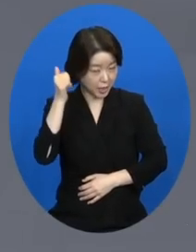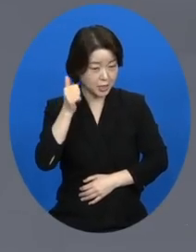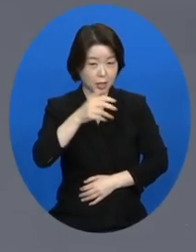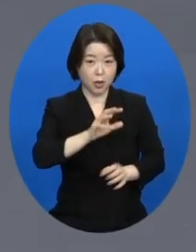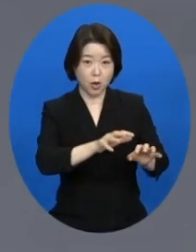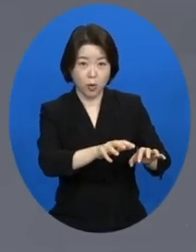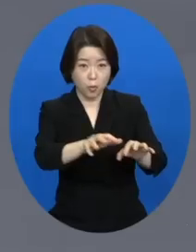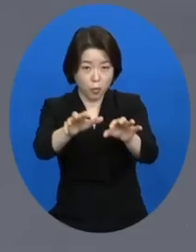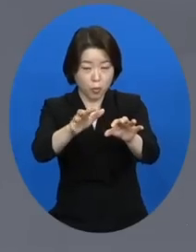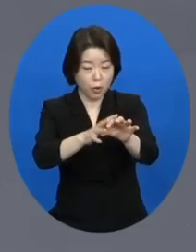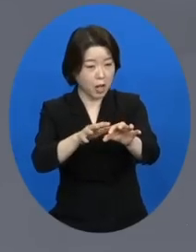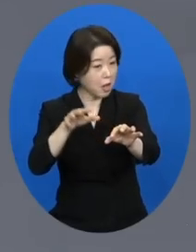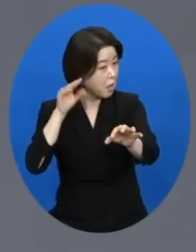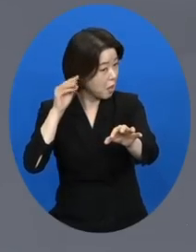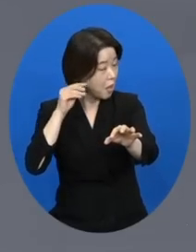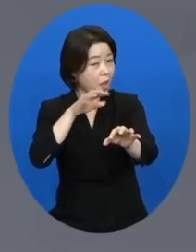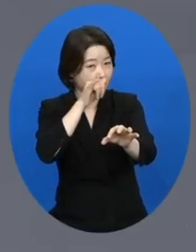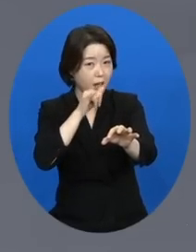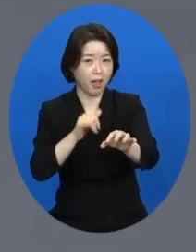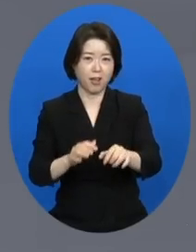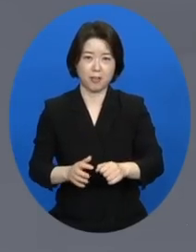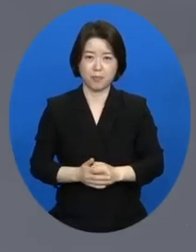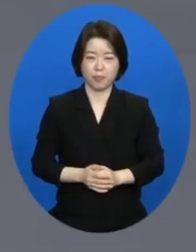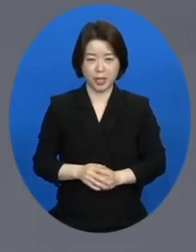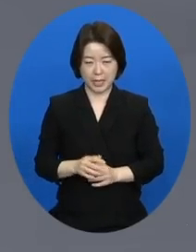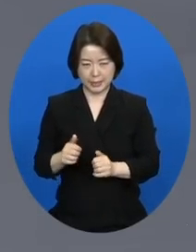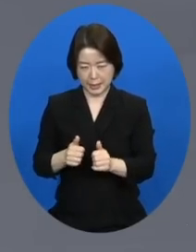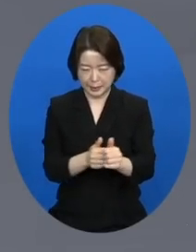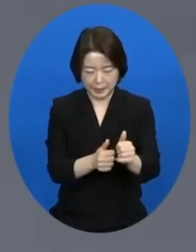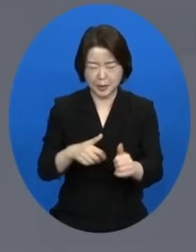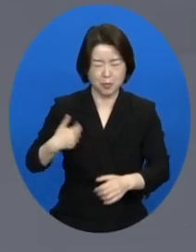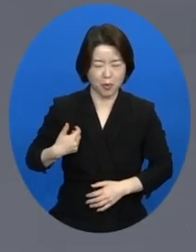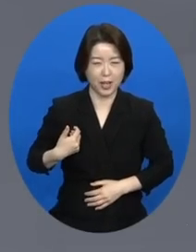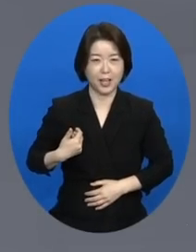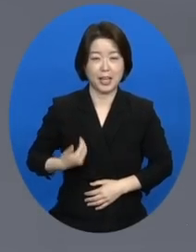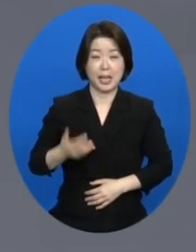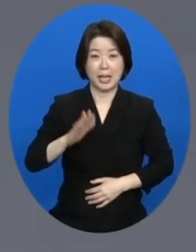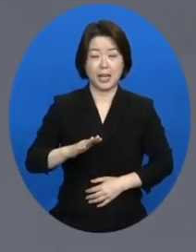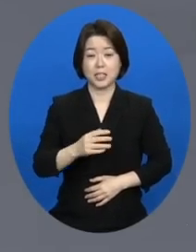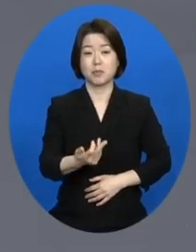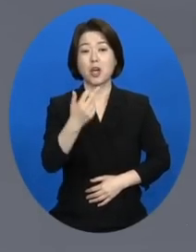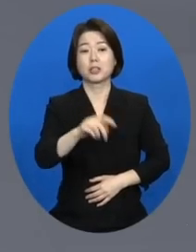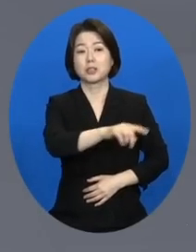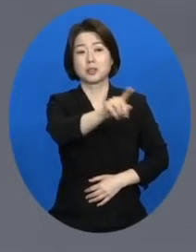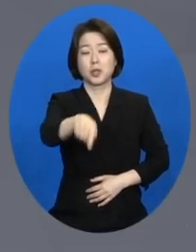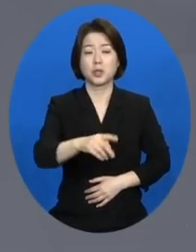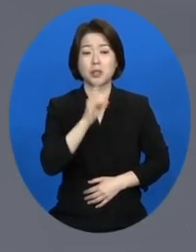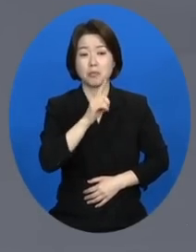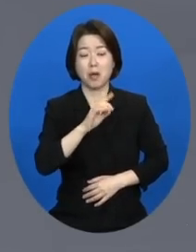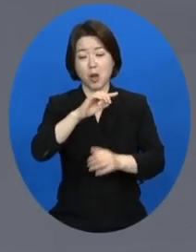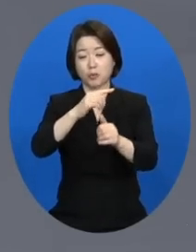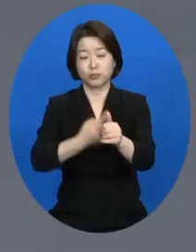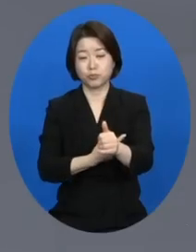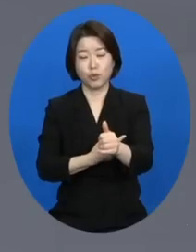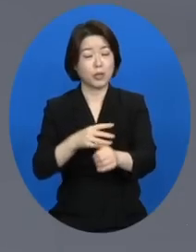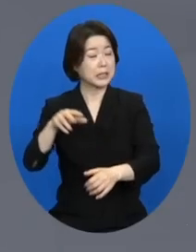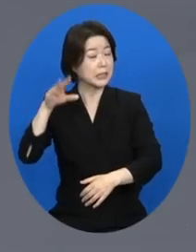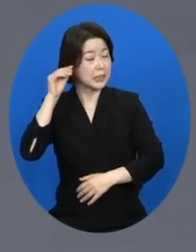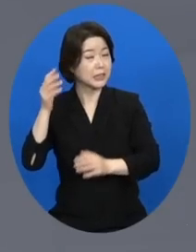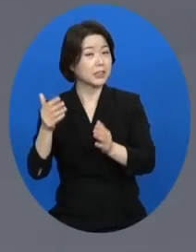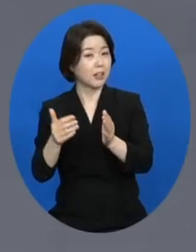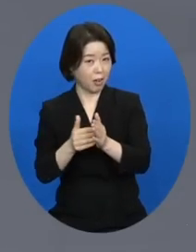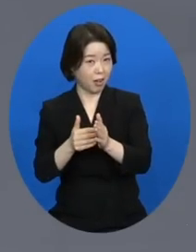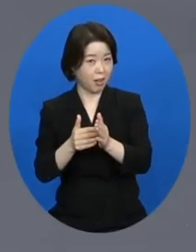말을 엿들은 것이죠. 어쩌면 뭐 스토커였는지는 모르겠습니다. 어쨌든 그 형들의 말을 굉장히 우연히 들은